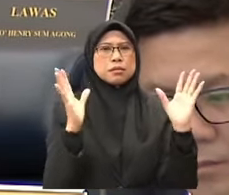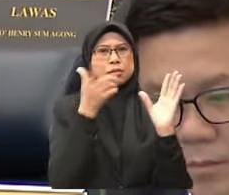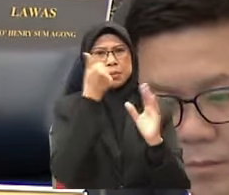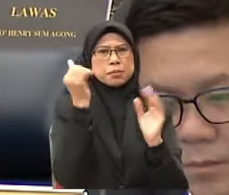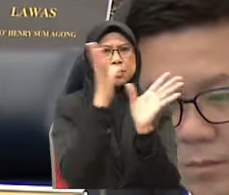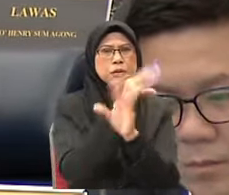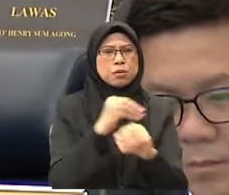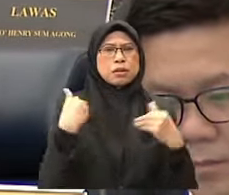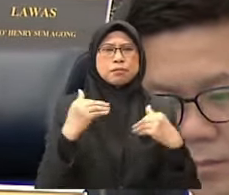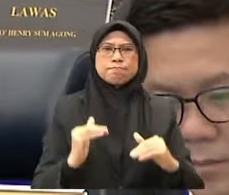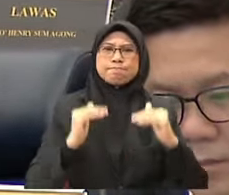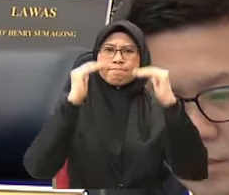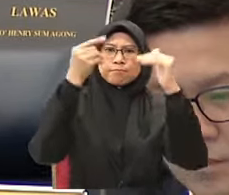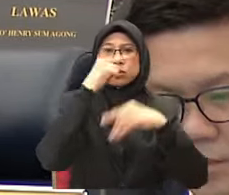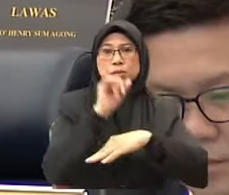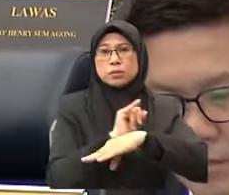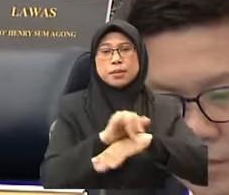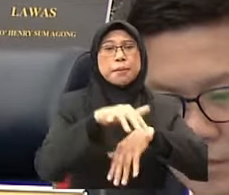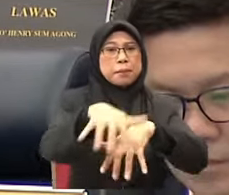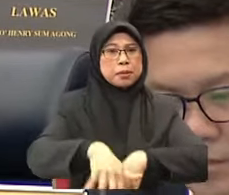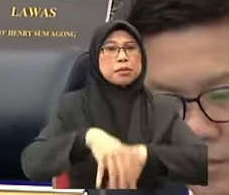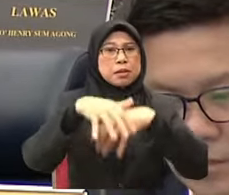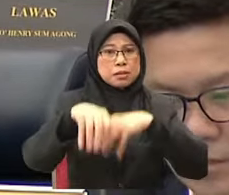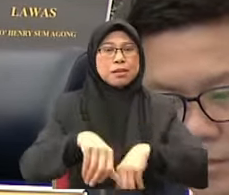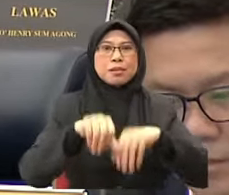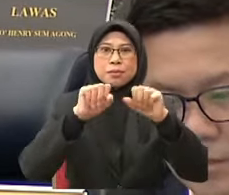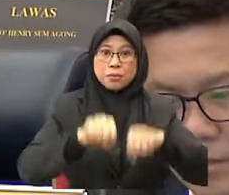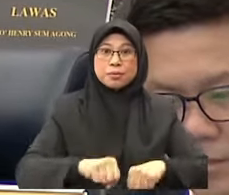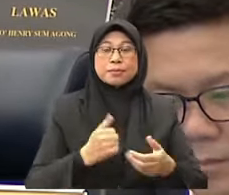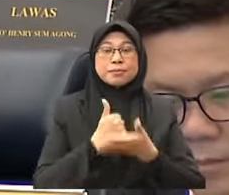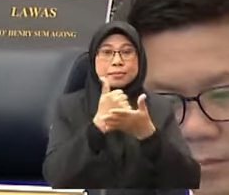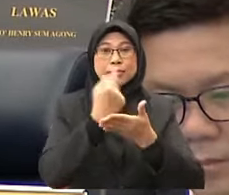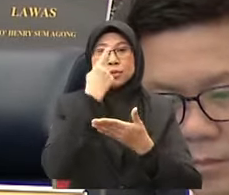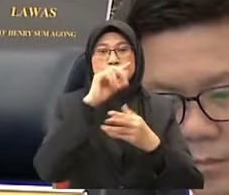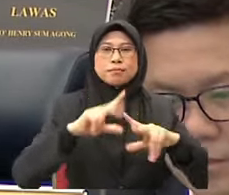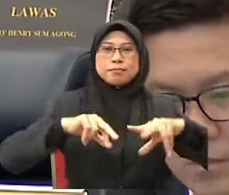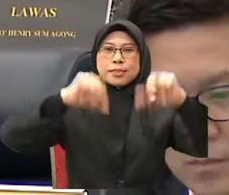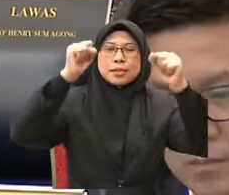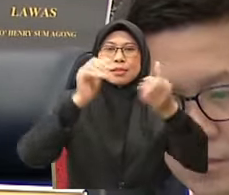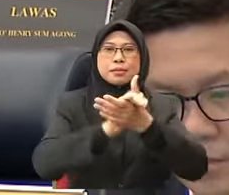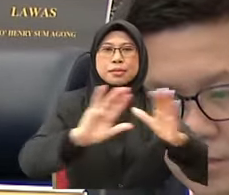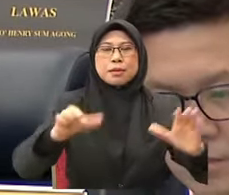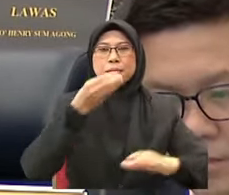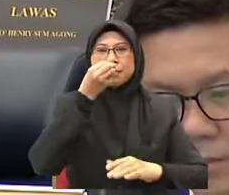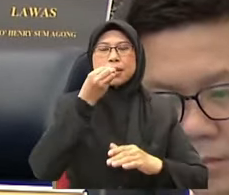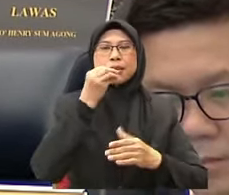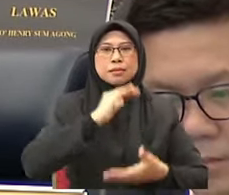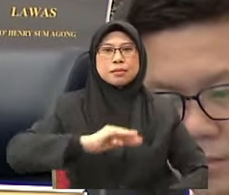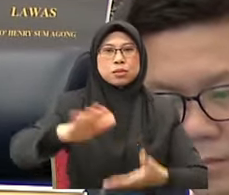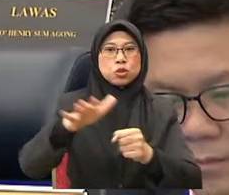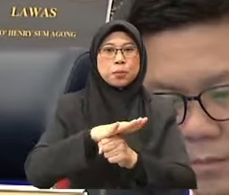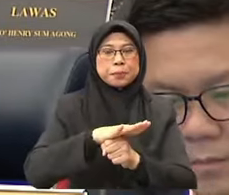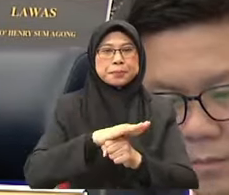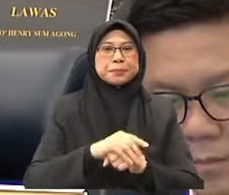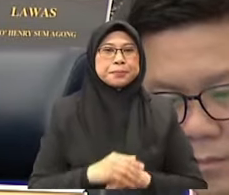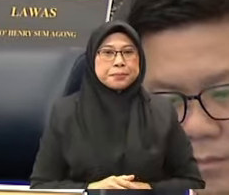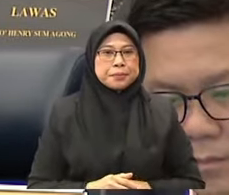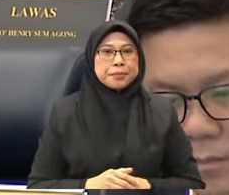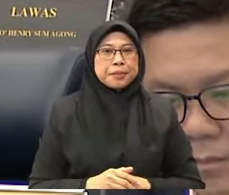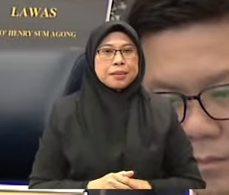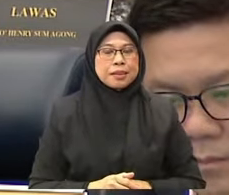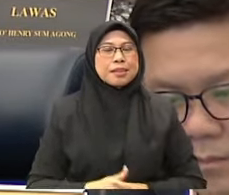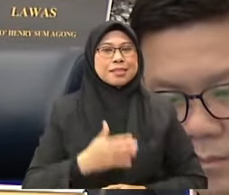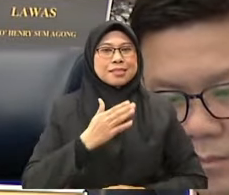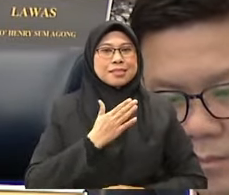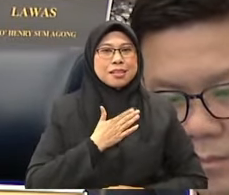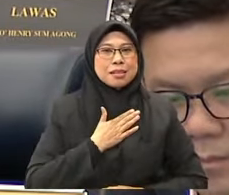potensi yang sangat tinggi dalam industri pertanian yang mampu membantu dalam meningkatkan security bekalan makanan negara? Oleh itu,